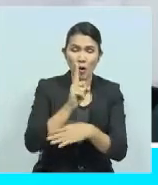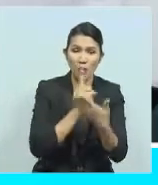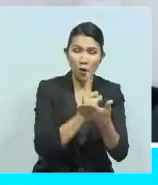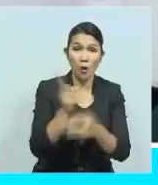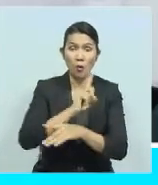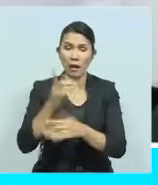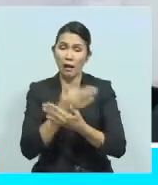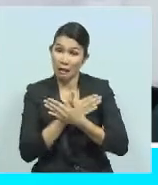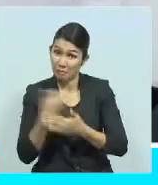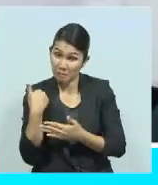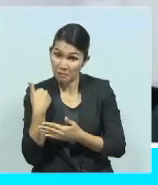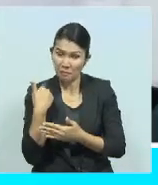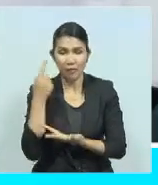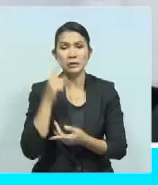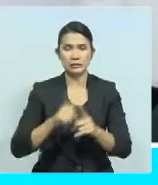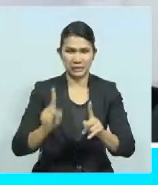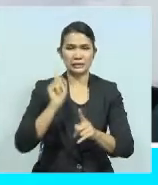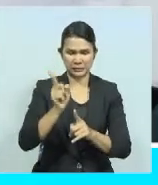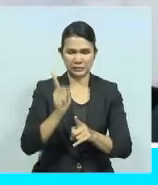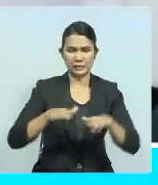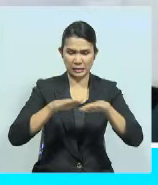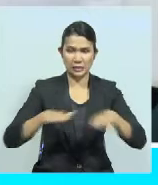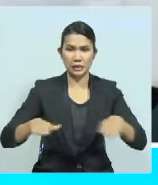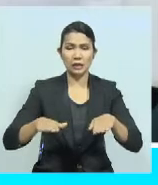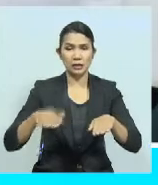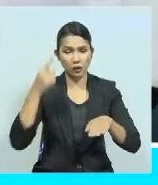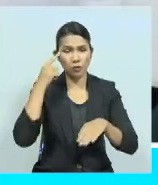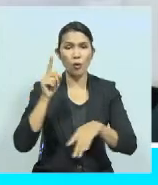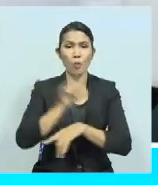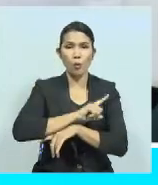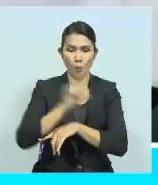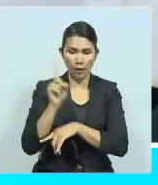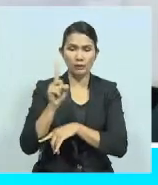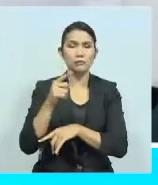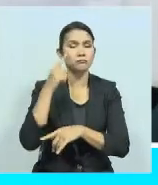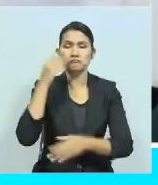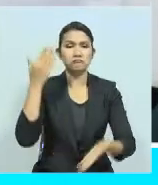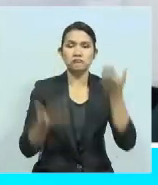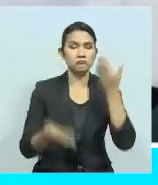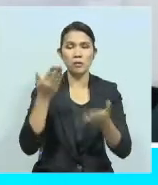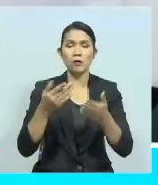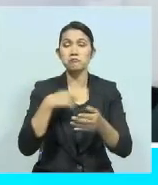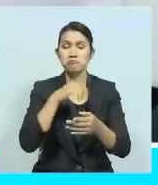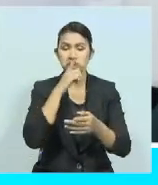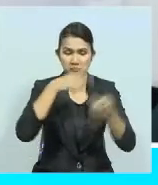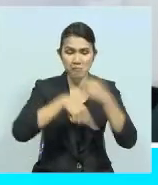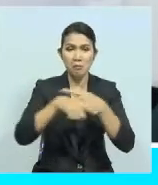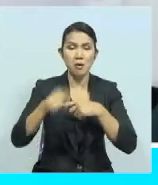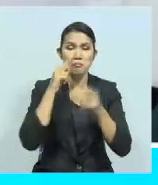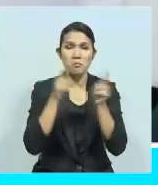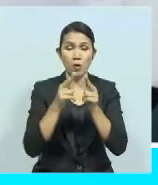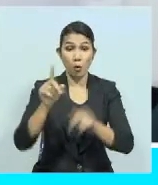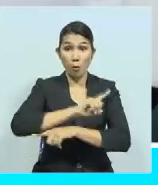น์หรือเปล่าจริงๆแล้วเนี่ยเด็กเขาวัยรุ่นเนี่ยเขาก็มีเพศสัมพันธ์ในวันที่เขาพร้อมที่จะมีเนี่ยซึ่งโดยส่วนใหญ่บางทีมันก็ไม่